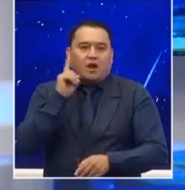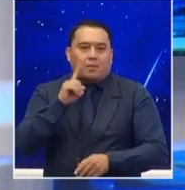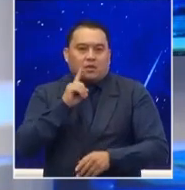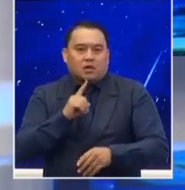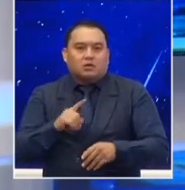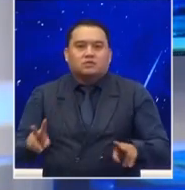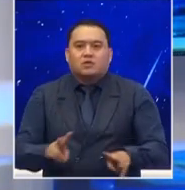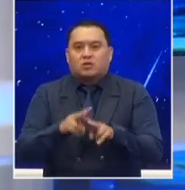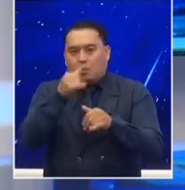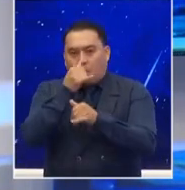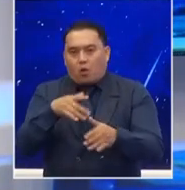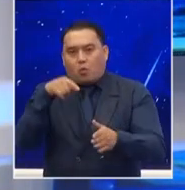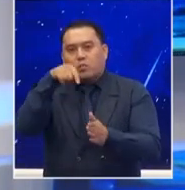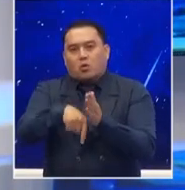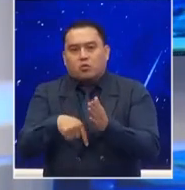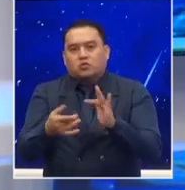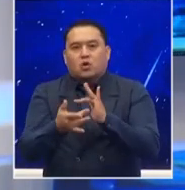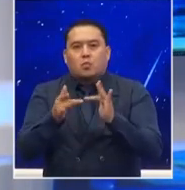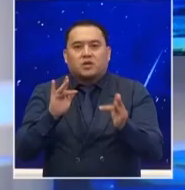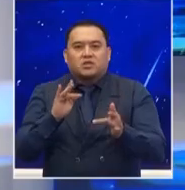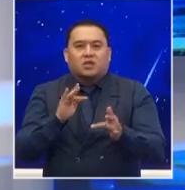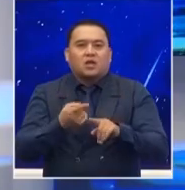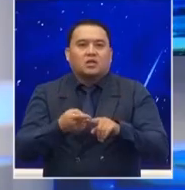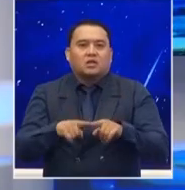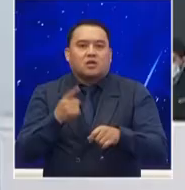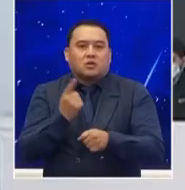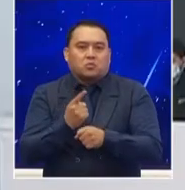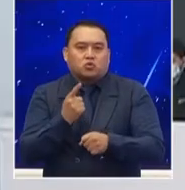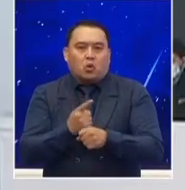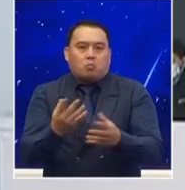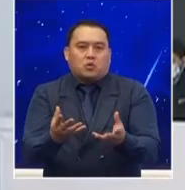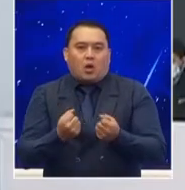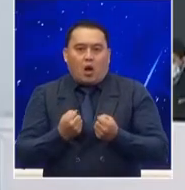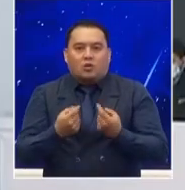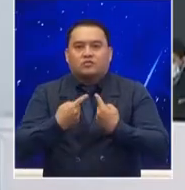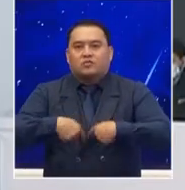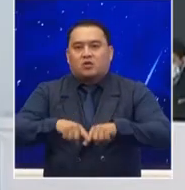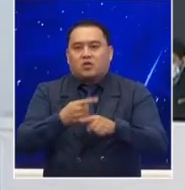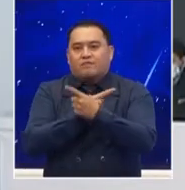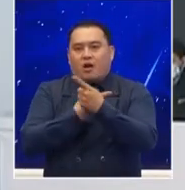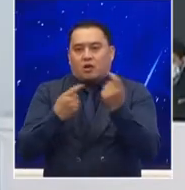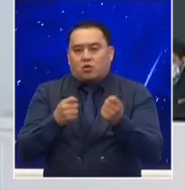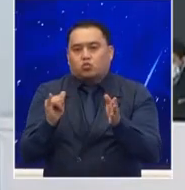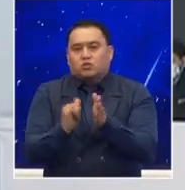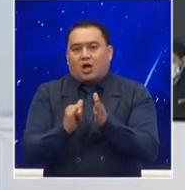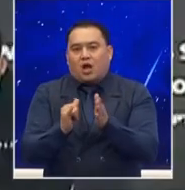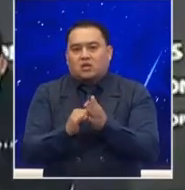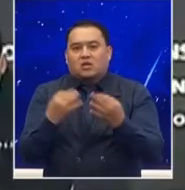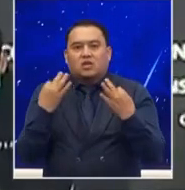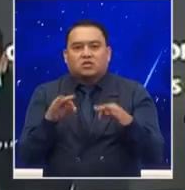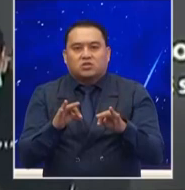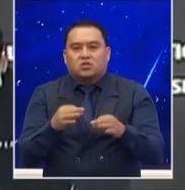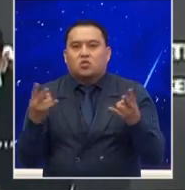жители столицы не могли зайти на популярные зарубежные сайты. Для получения детальной информации по установке